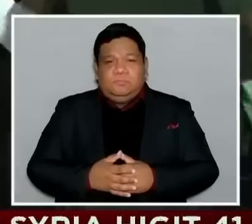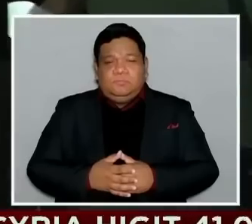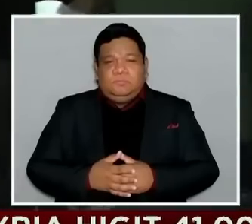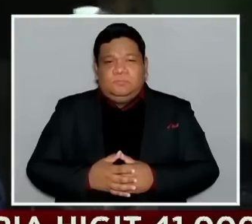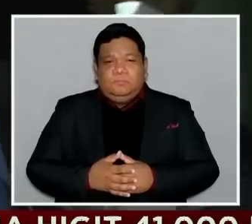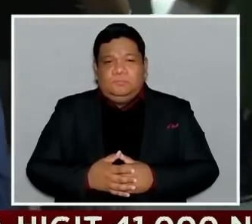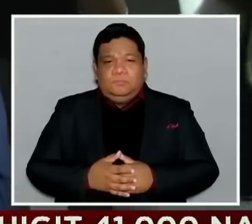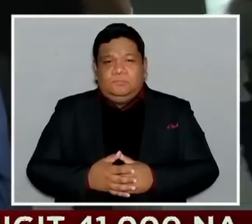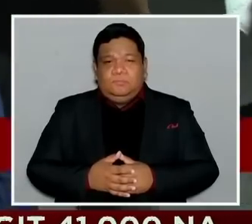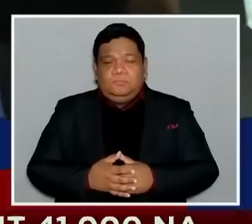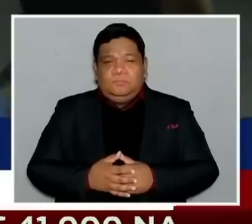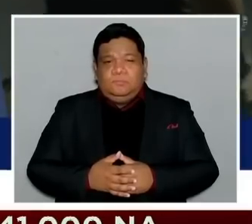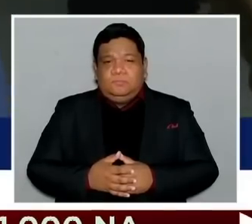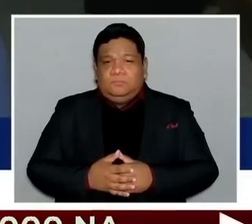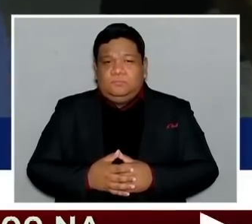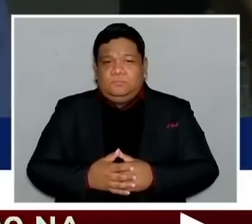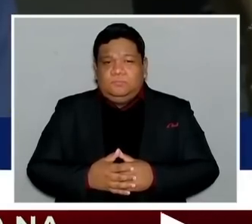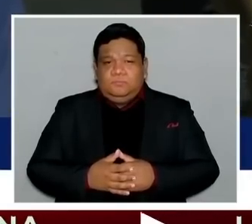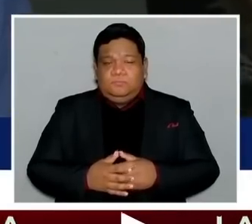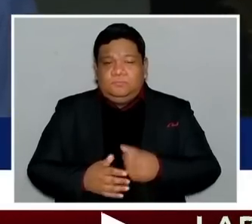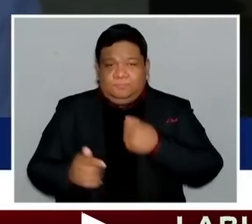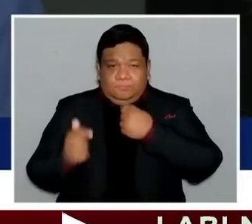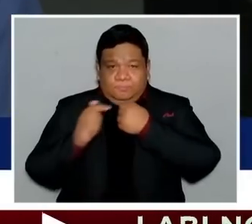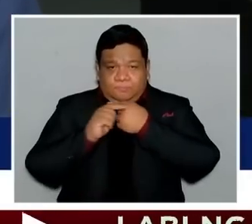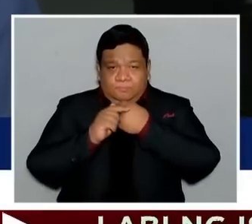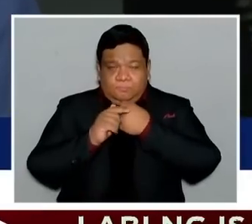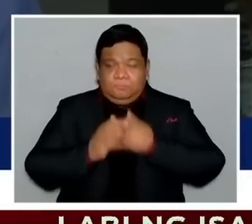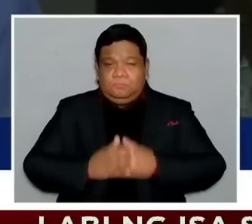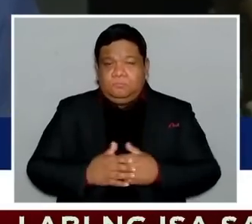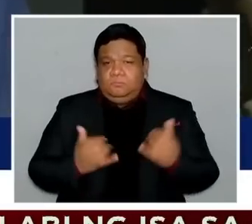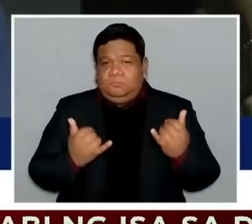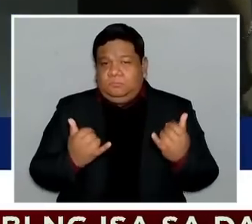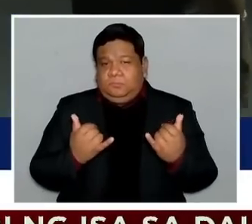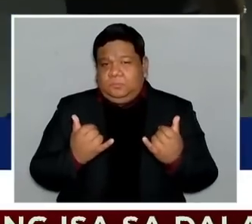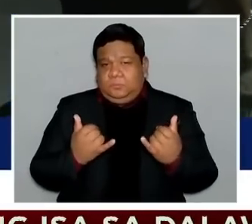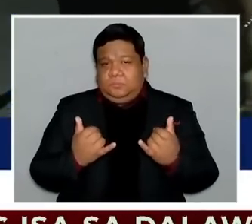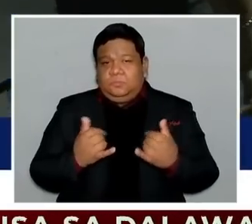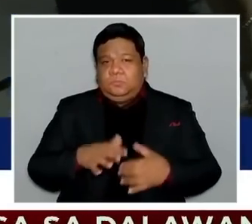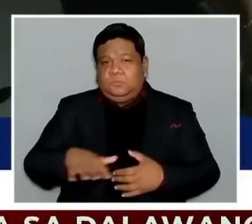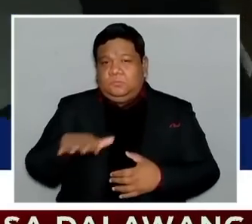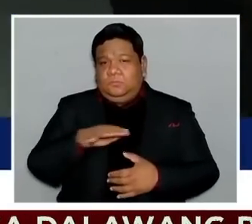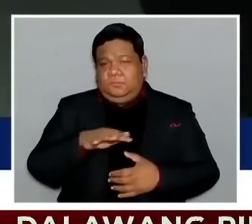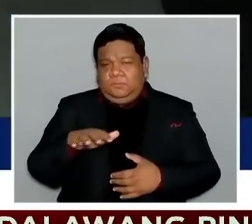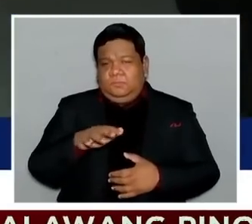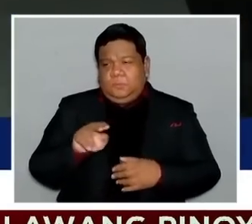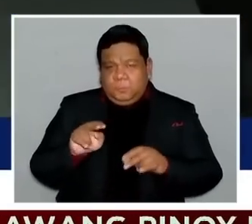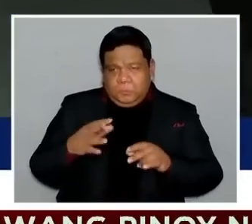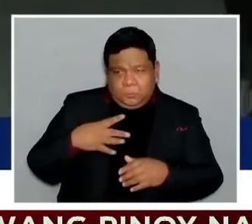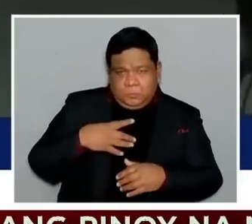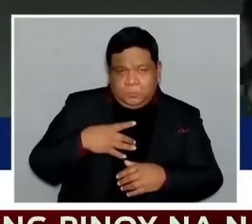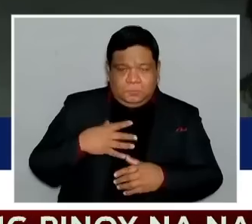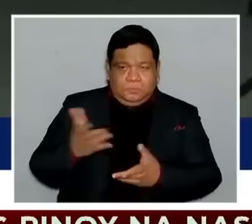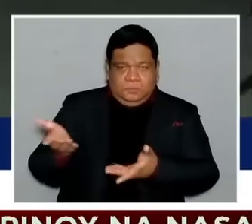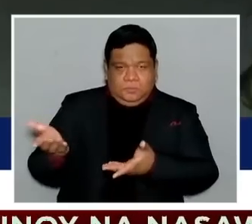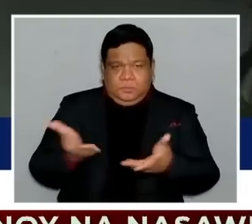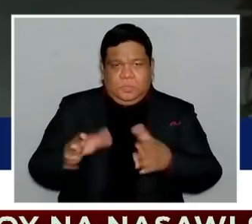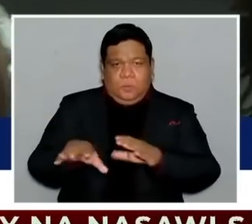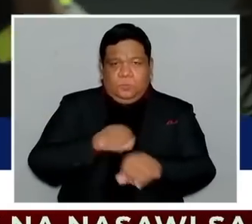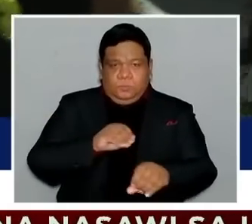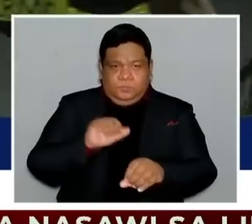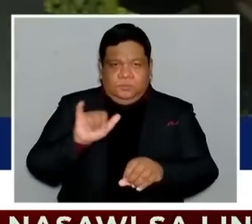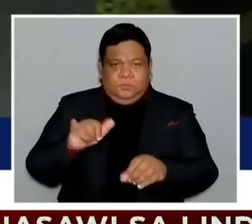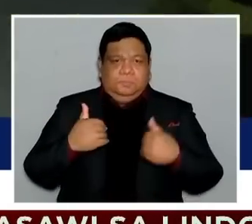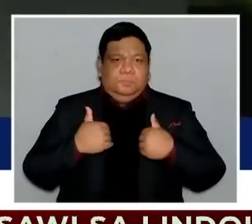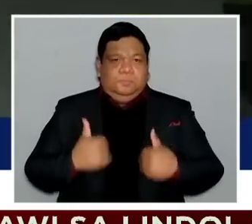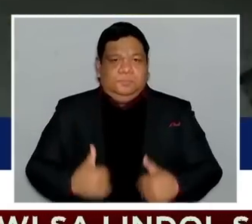Sa kabayan ngayon ay inaabangan dito sa cargo terminal na mailabas ang labi ni Wilma Tescan, kung